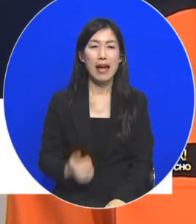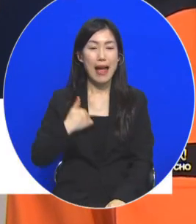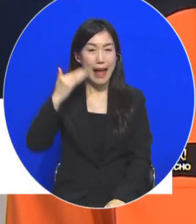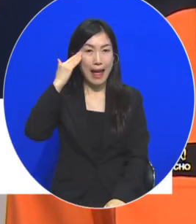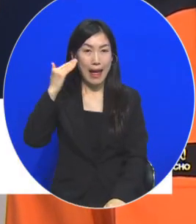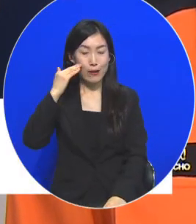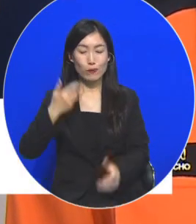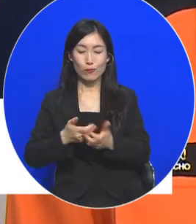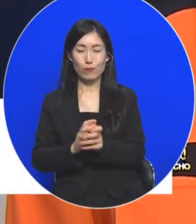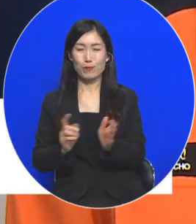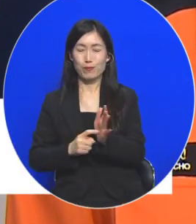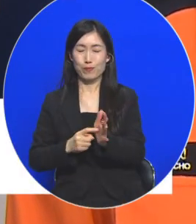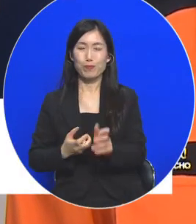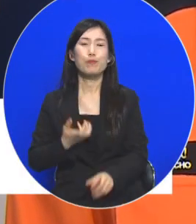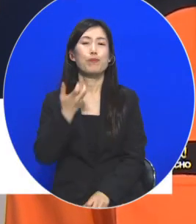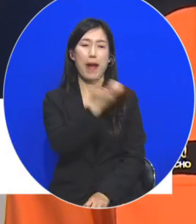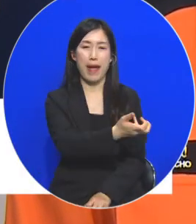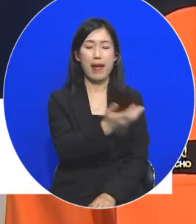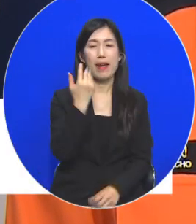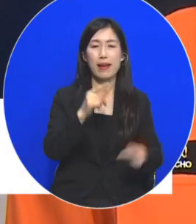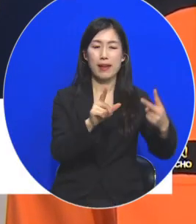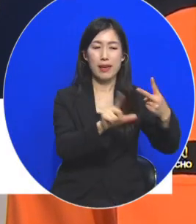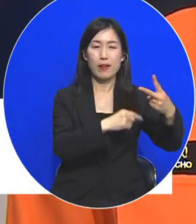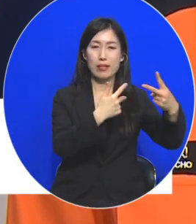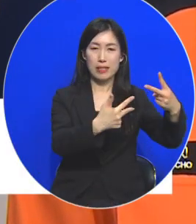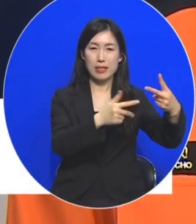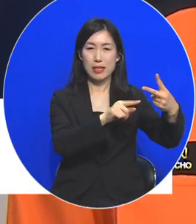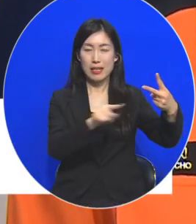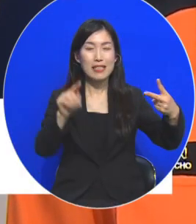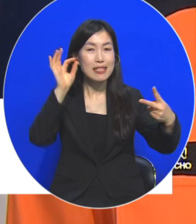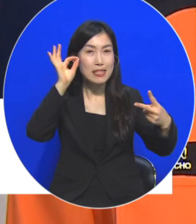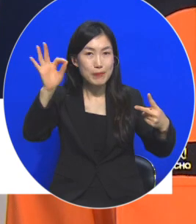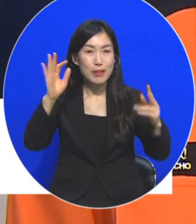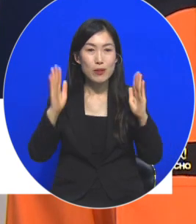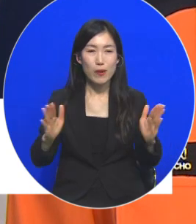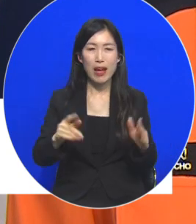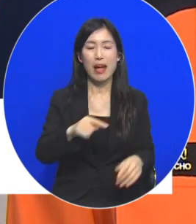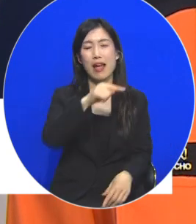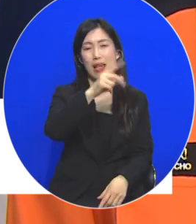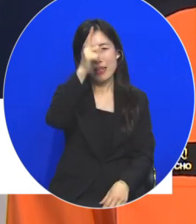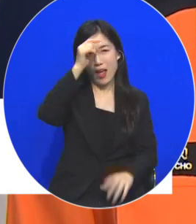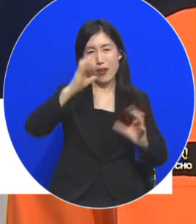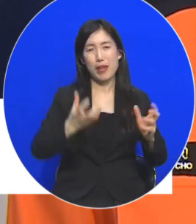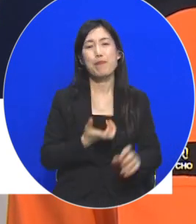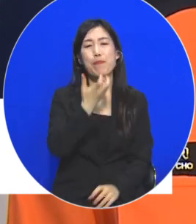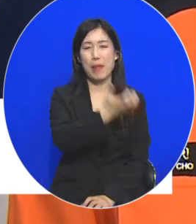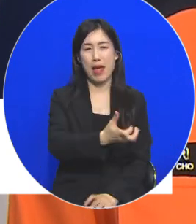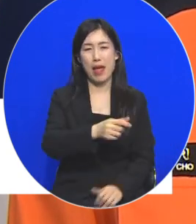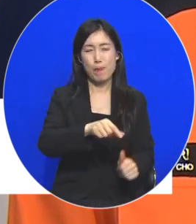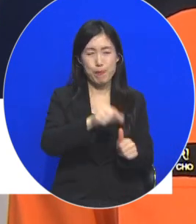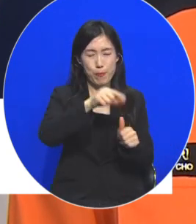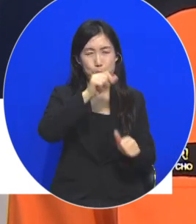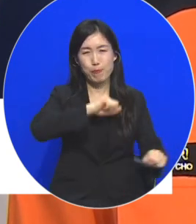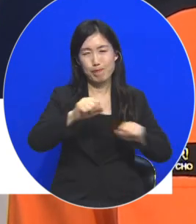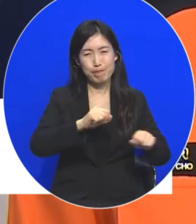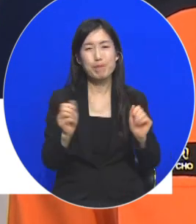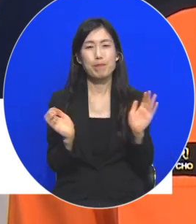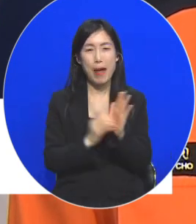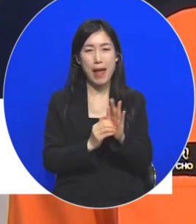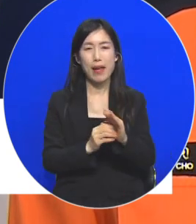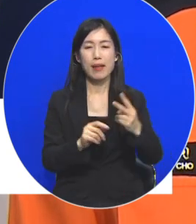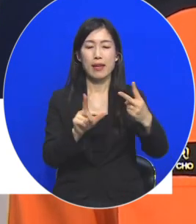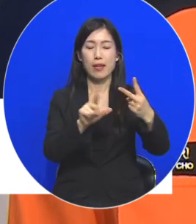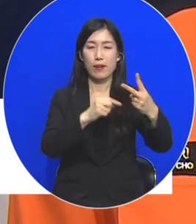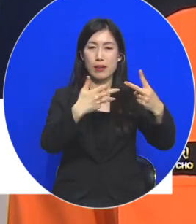긴급구호대는 지난 2월 7일부터 총 10일간 현장에 파견되어 구조활동을 전개하였고